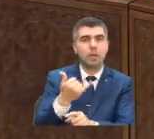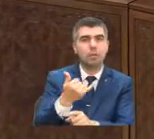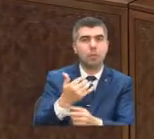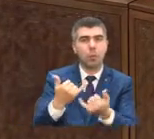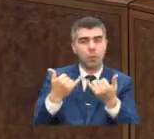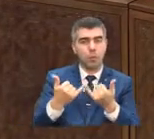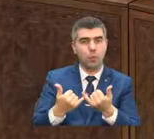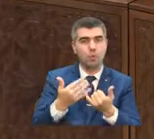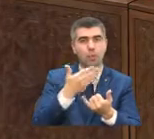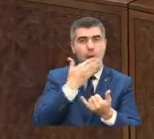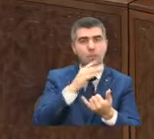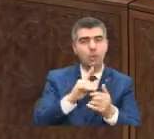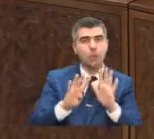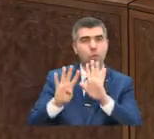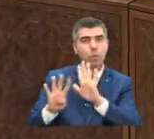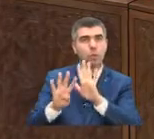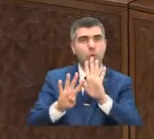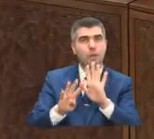بلادنا وصلت